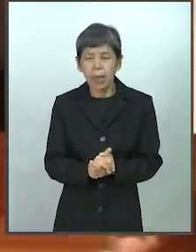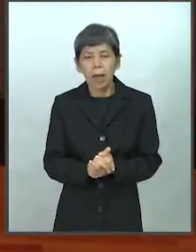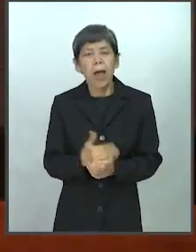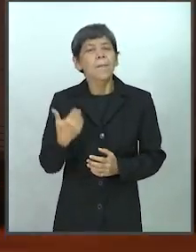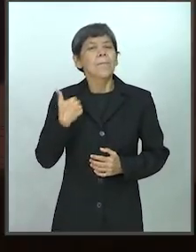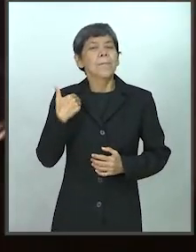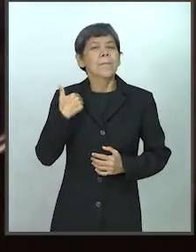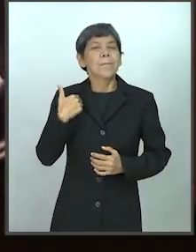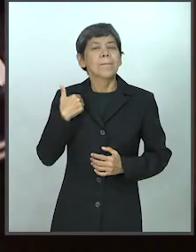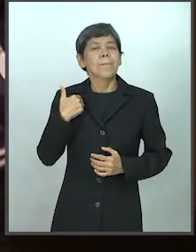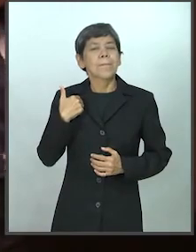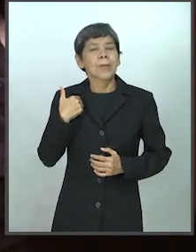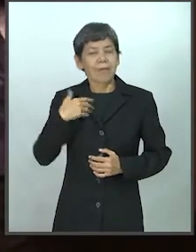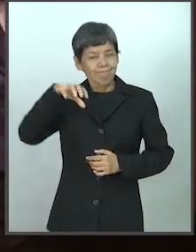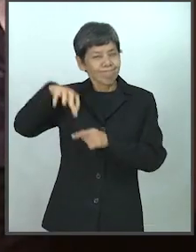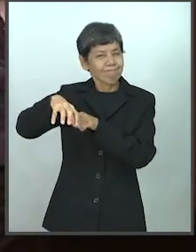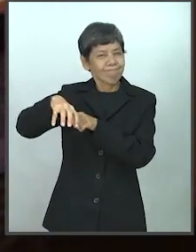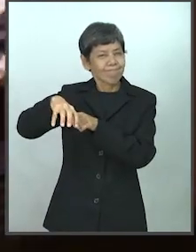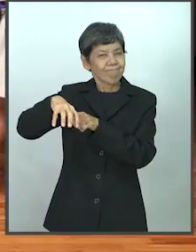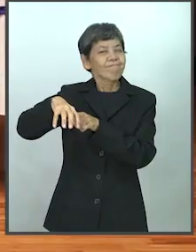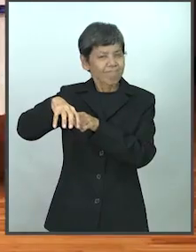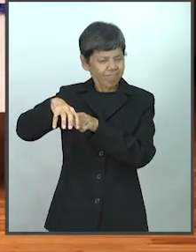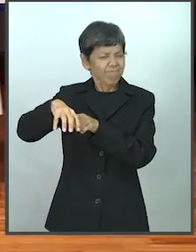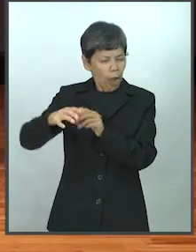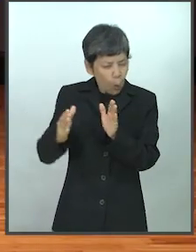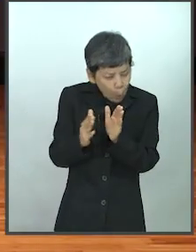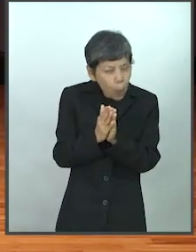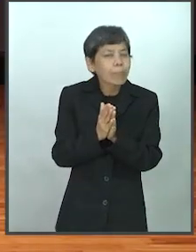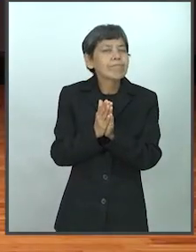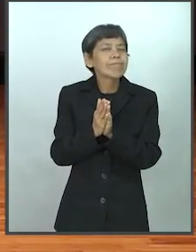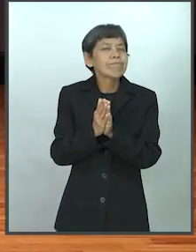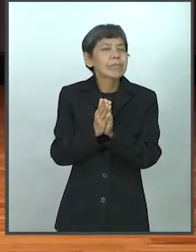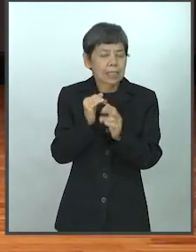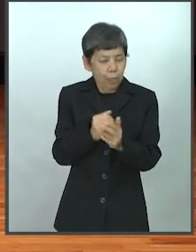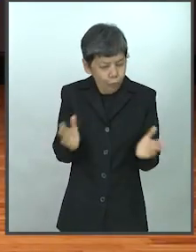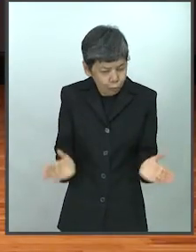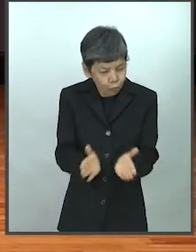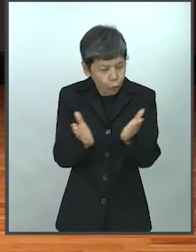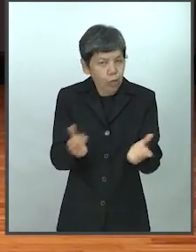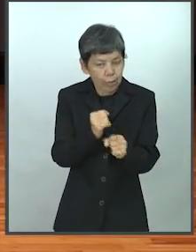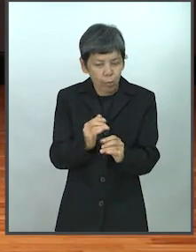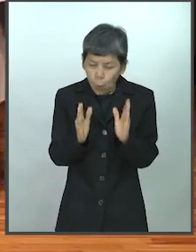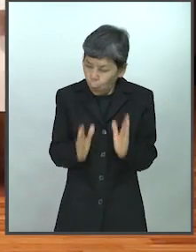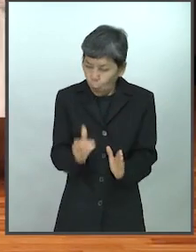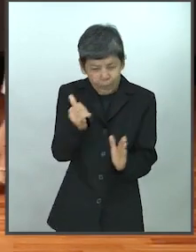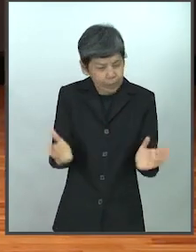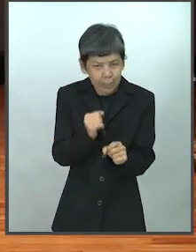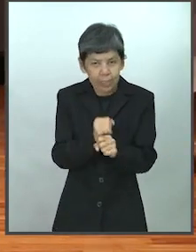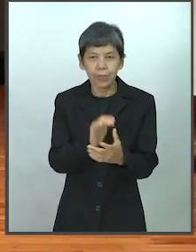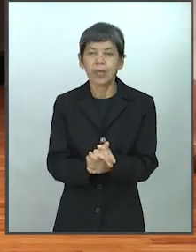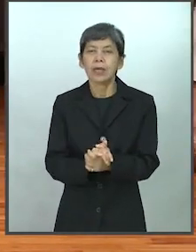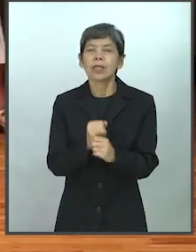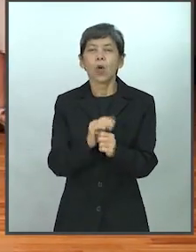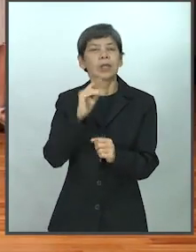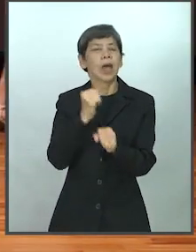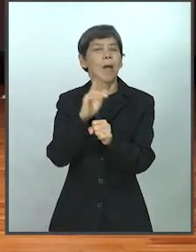ยังมีอีกองค์กรหนึ่งที่น่าจะมีบทบาทสำคัญในการส่งเสริมความเป็นคนดีนั่นก็คือสื่อมวล